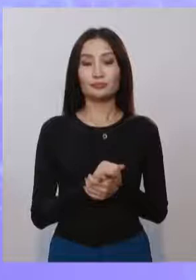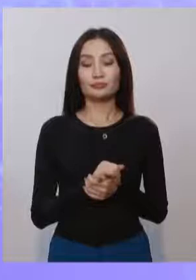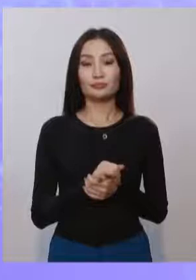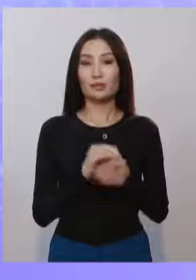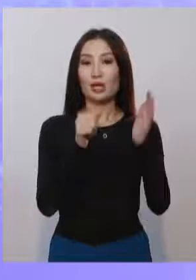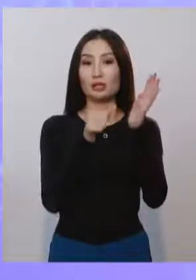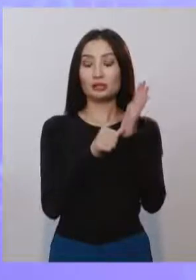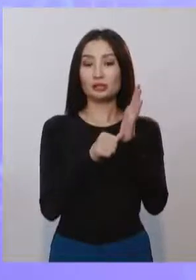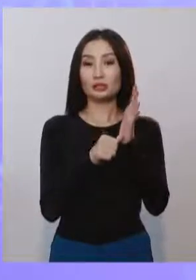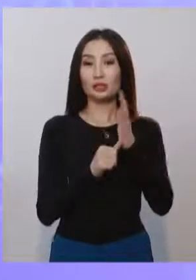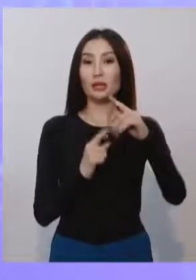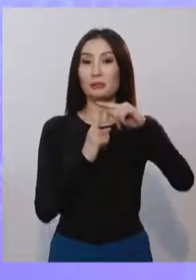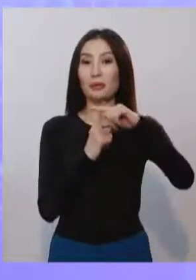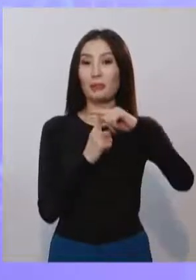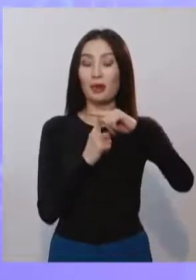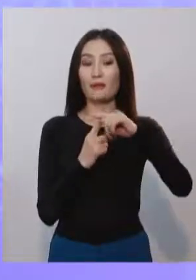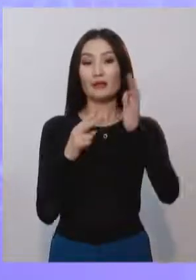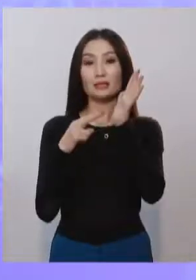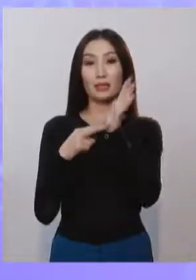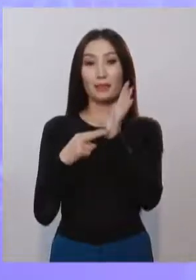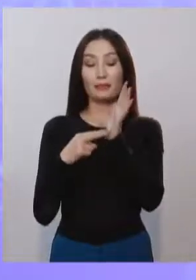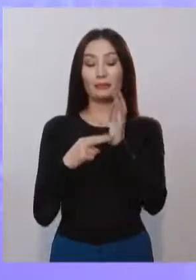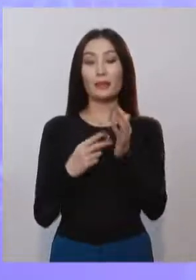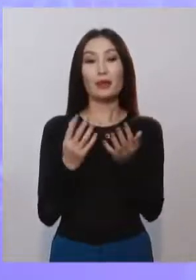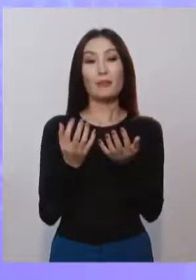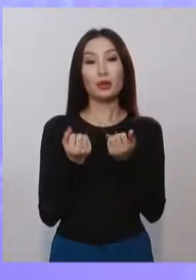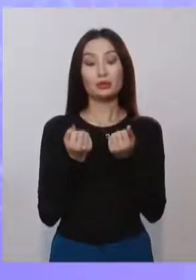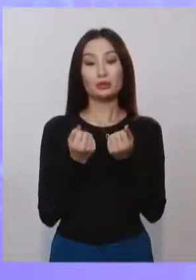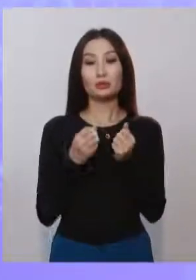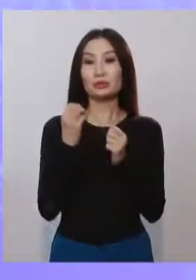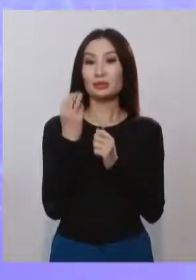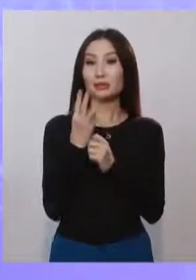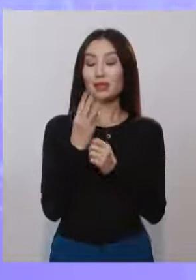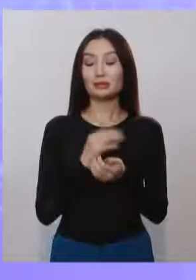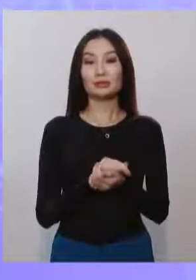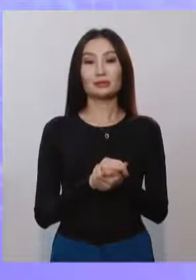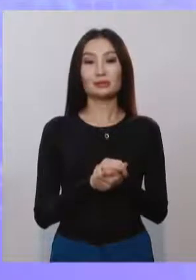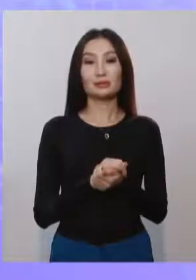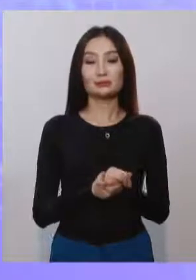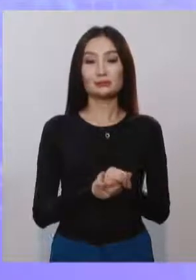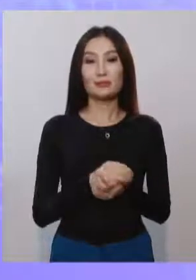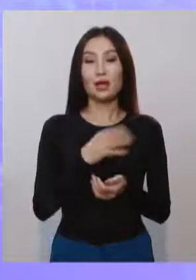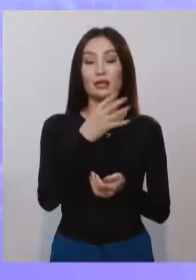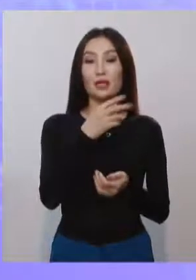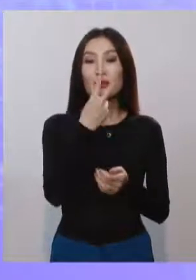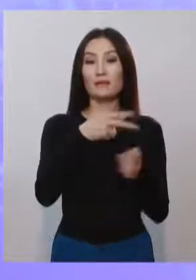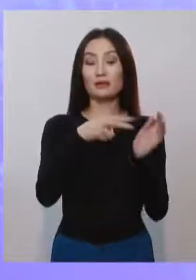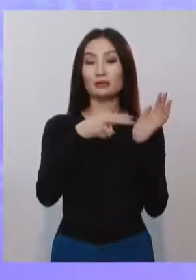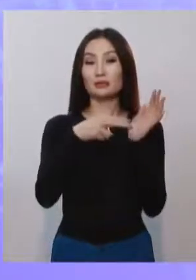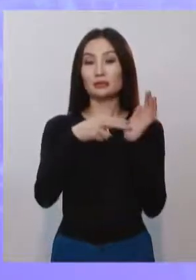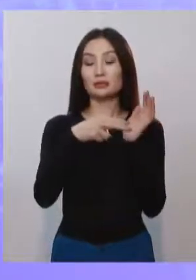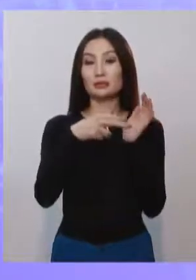6 прибавили 7 получилось 13 20